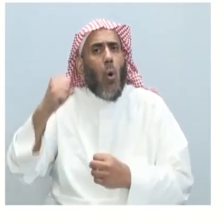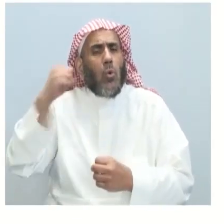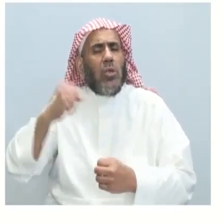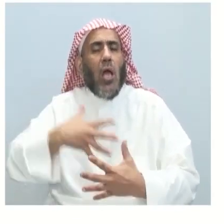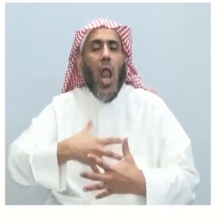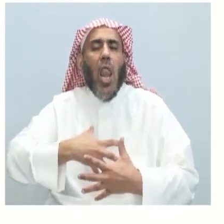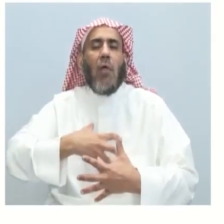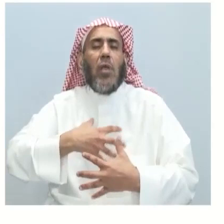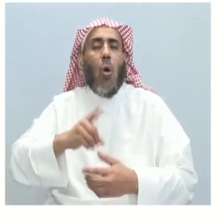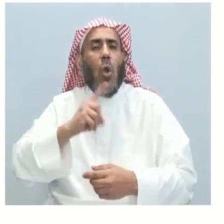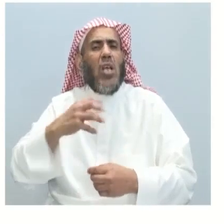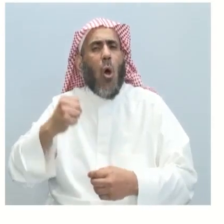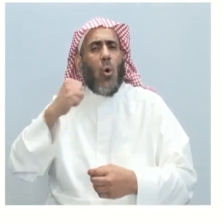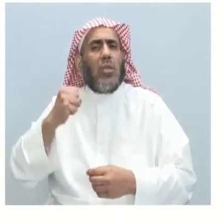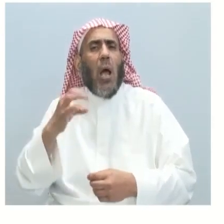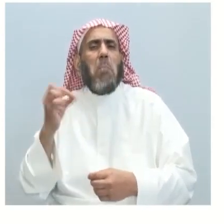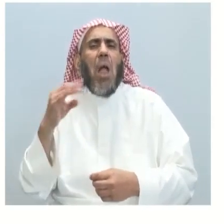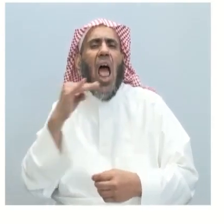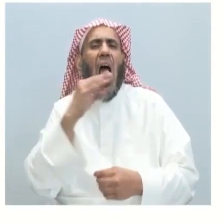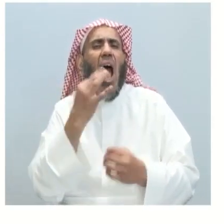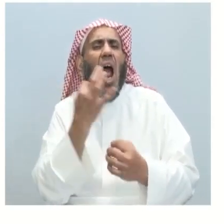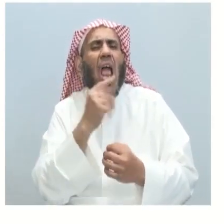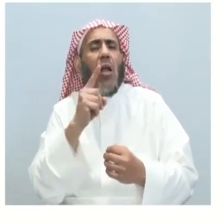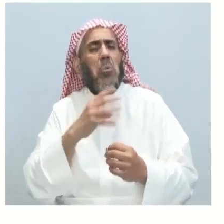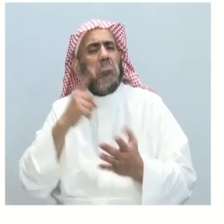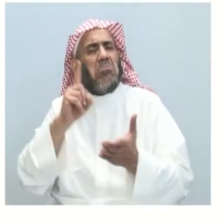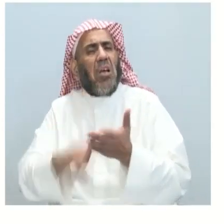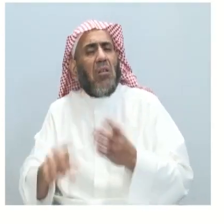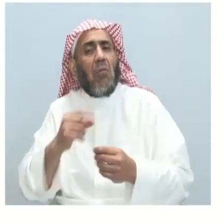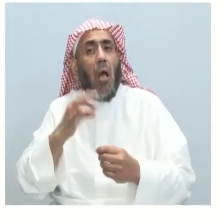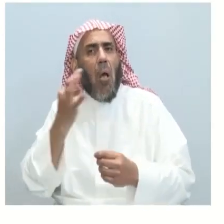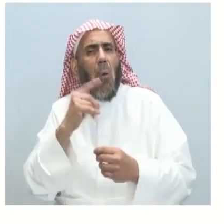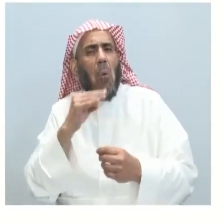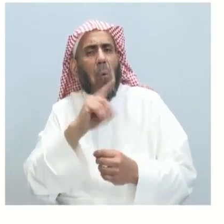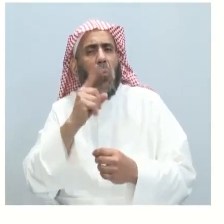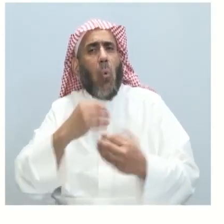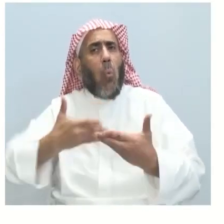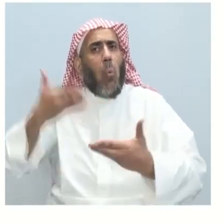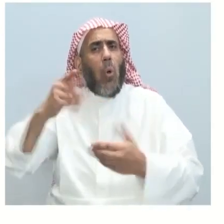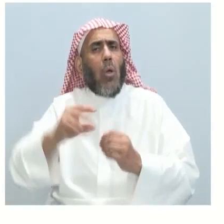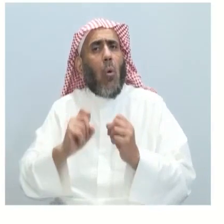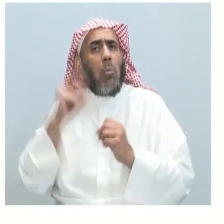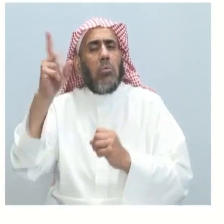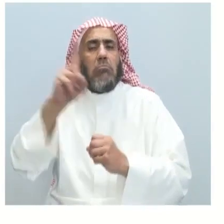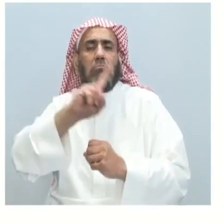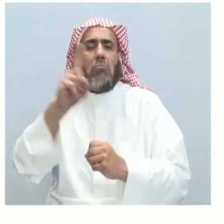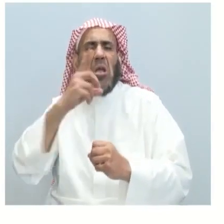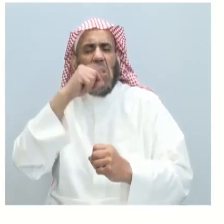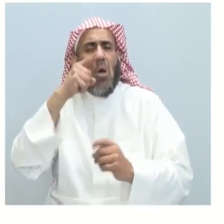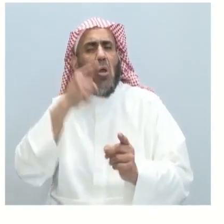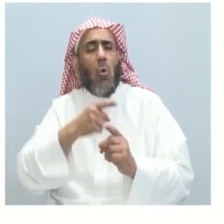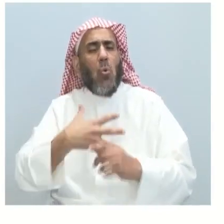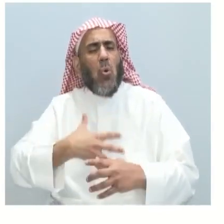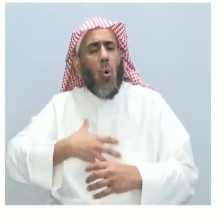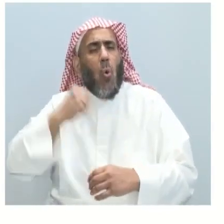النفسيه وليس قدره بلاغيه معنى انه ليس شرطا ان يكون فصيحا او بليغا حتى يكون مبدعا وانما يجب ان يكون في